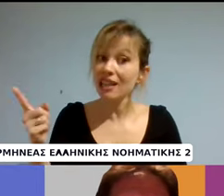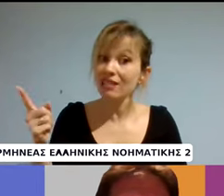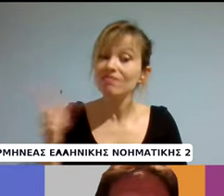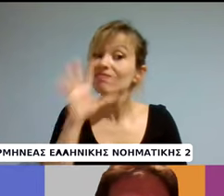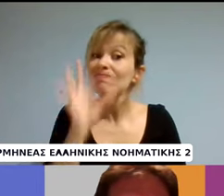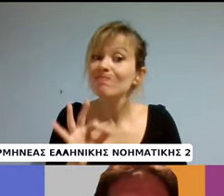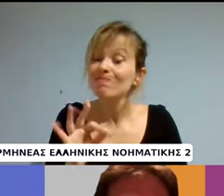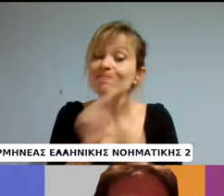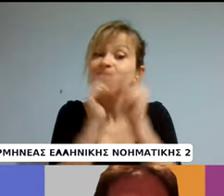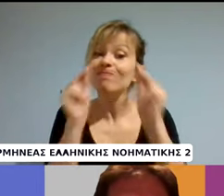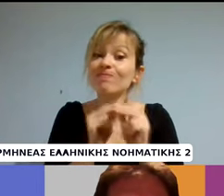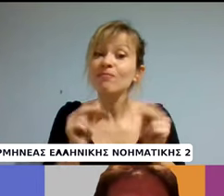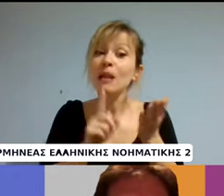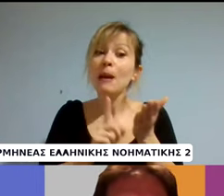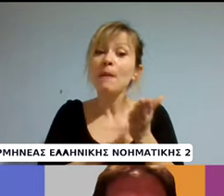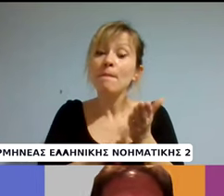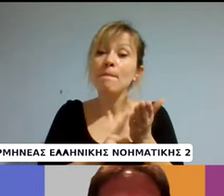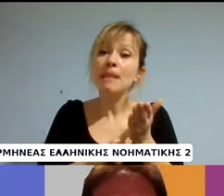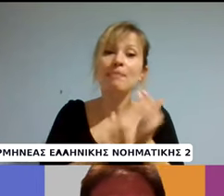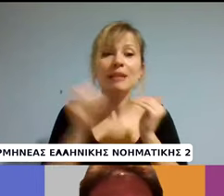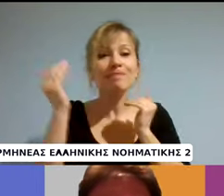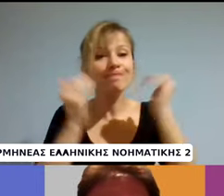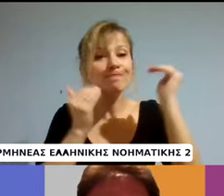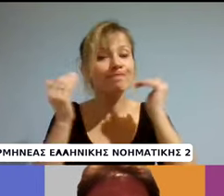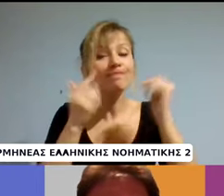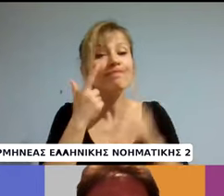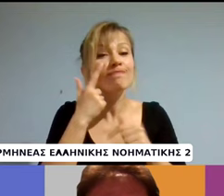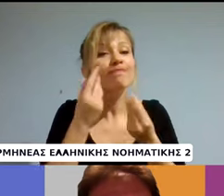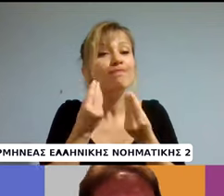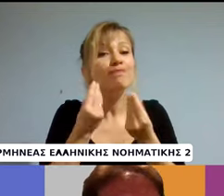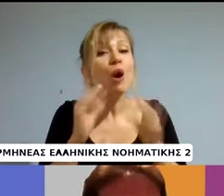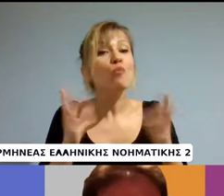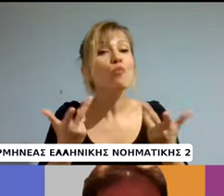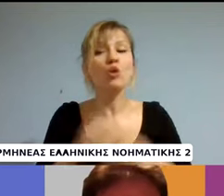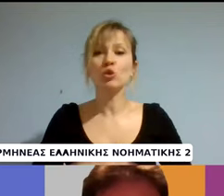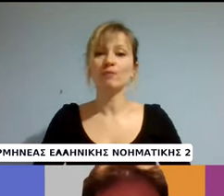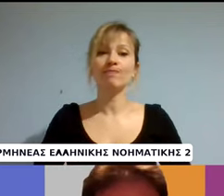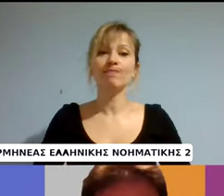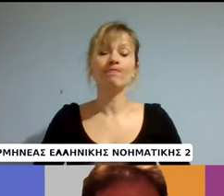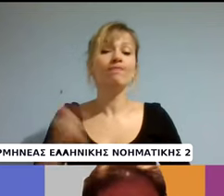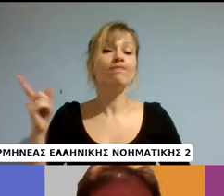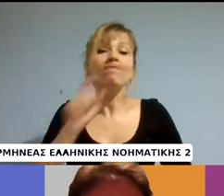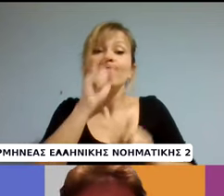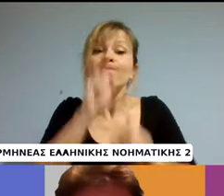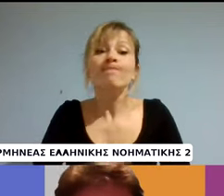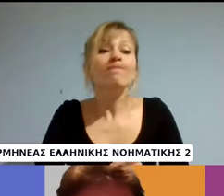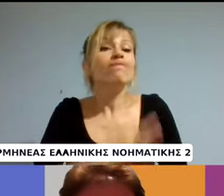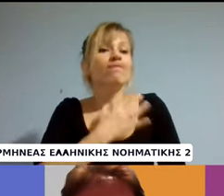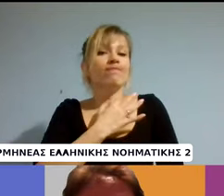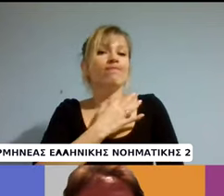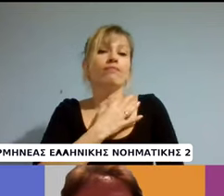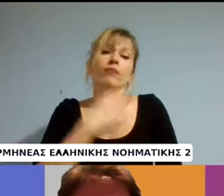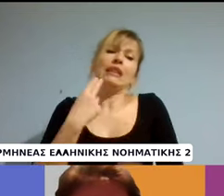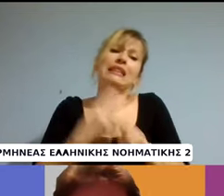ίσως να καταστεί αναγκαία μια τέτοια κατάσταση. Δηλαδή ότι είναι σημαντικό